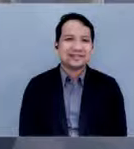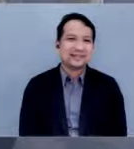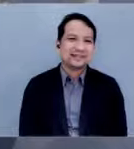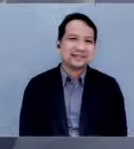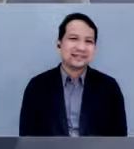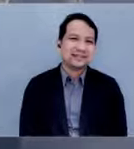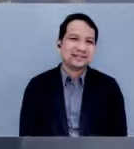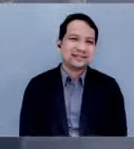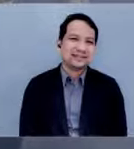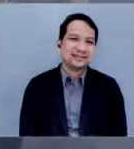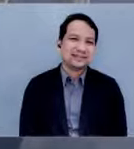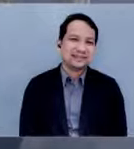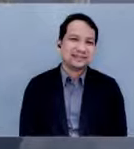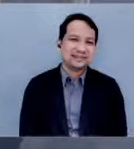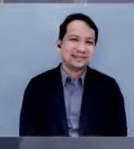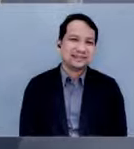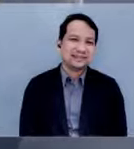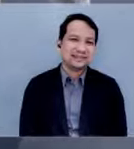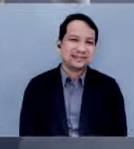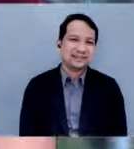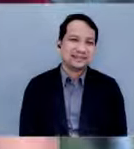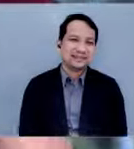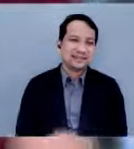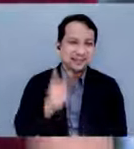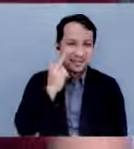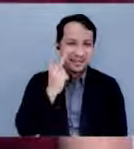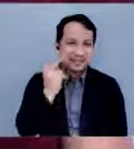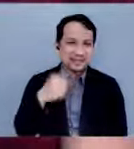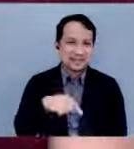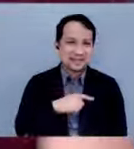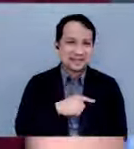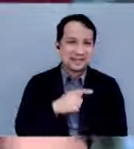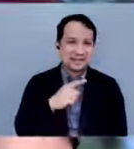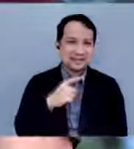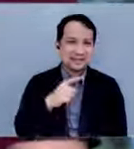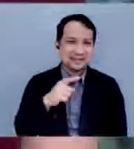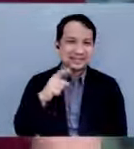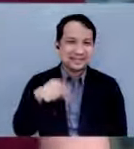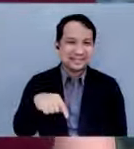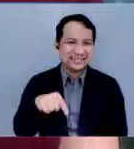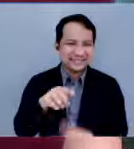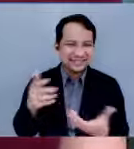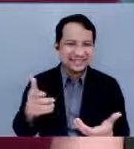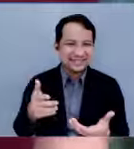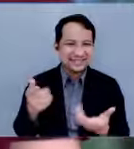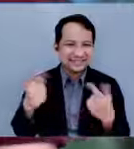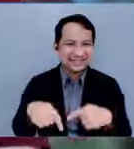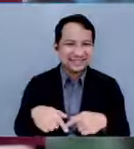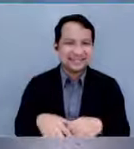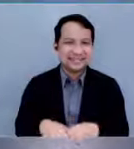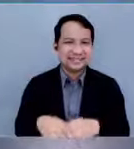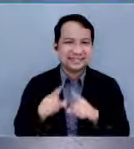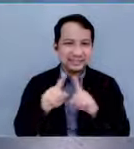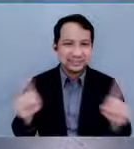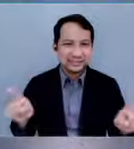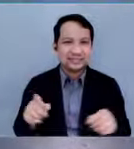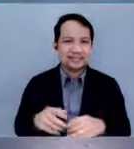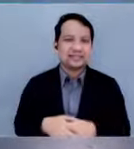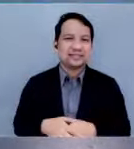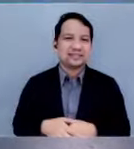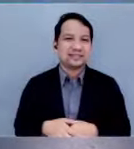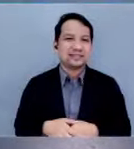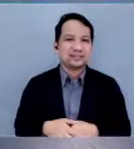bye. Pero ito, parang meron, parang wala na din sila. Ano ba nangyari dito? Ewan ko ba? Wala, hindi nagkatuluyan. Pero ganun talaga. Yeah, parang